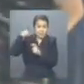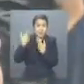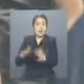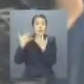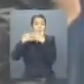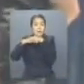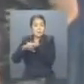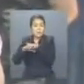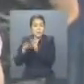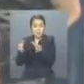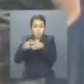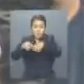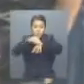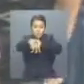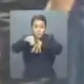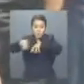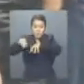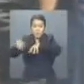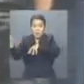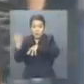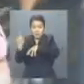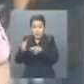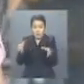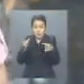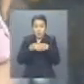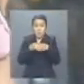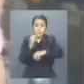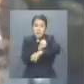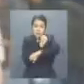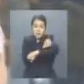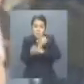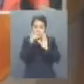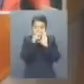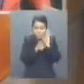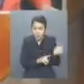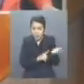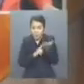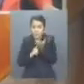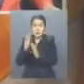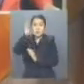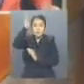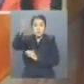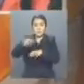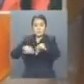ะคะเพื่อให้มีการนำข้อเรียกร้องของกลุ่มแรงงานในวันนี้ไปดำเนินการสานต่ออย่างเร่งด่วนค่ะ